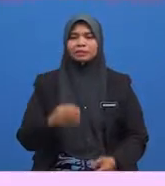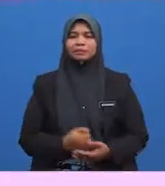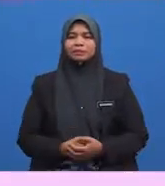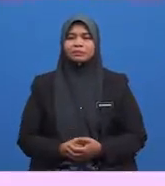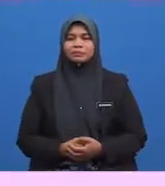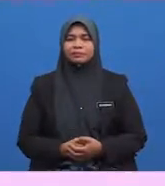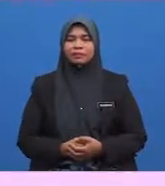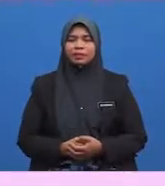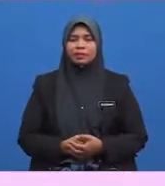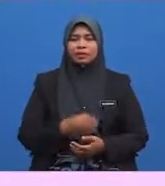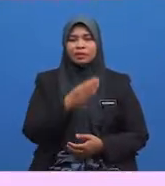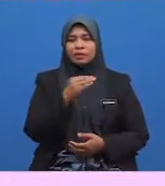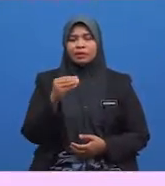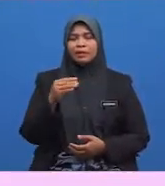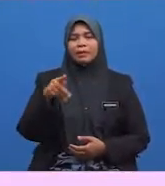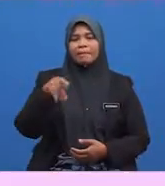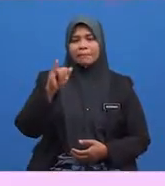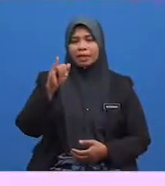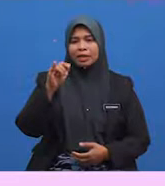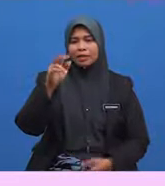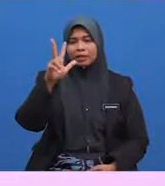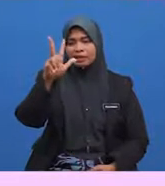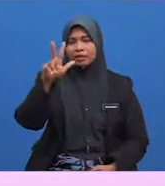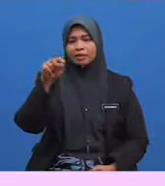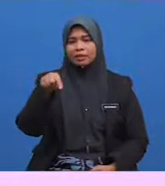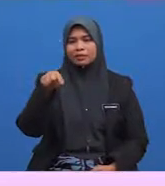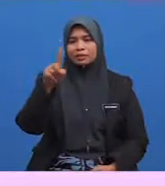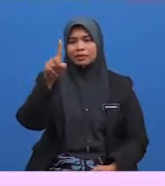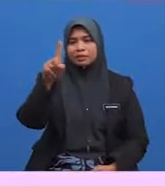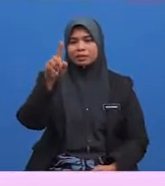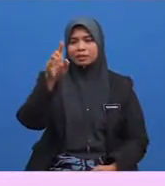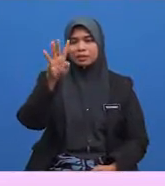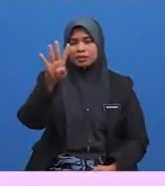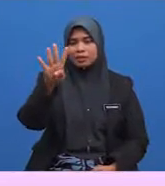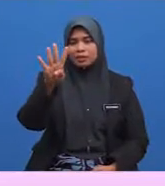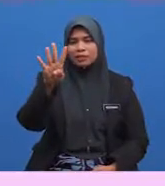21.3 cm dan menggunakan nilai pi